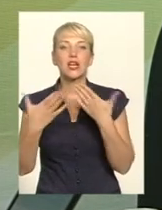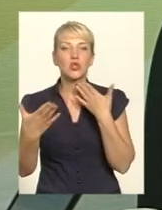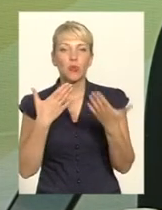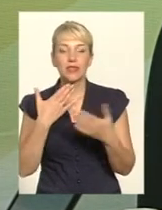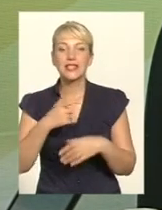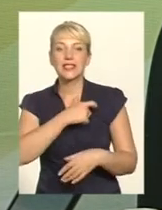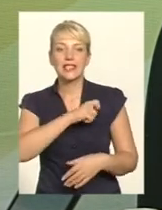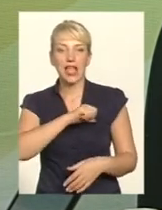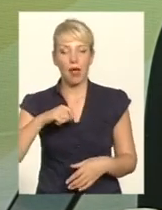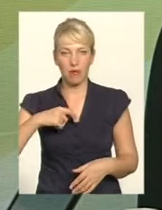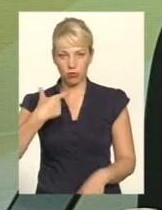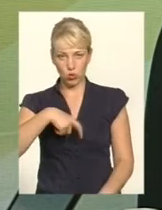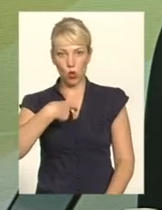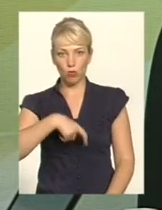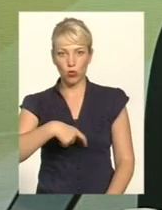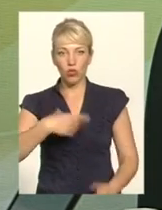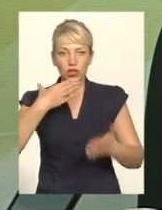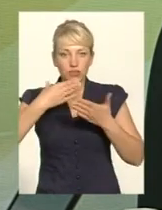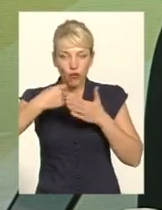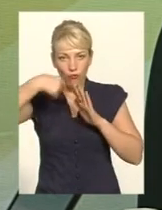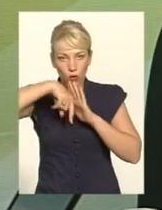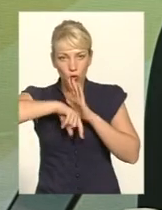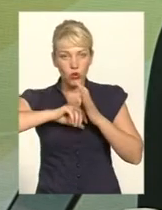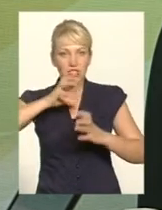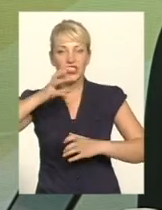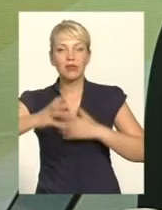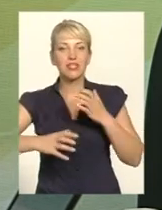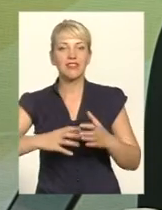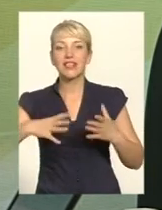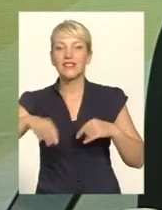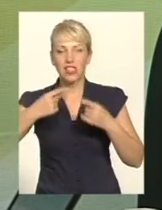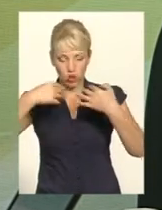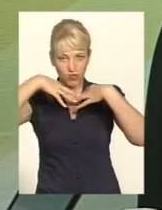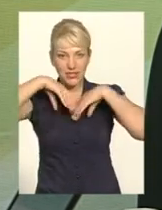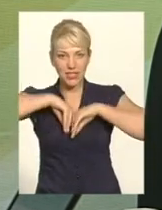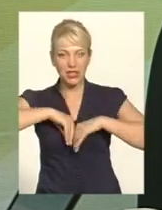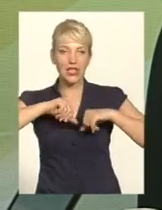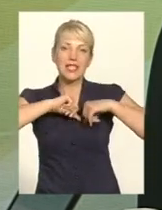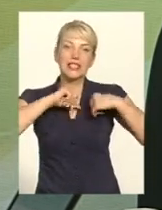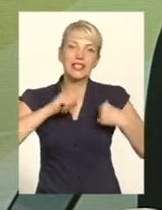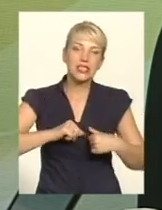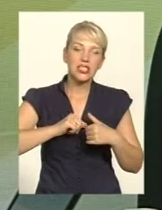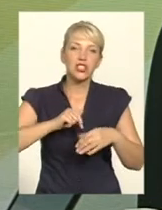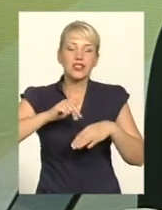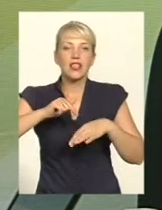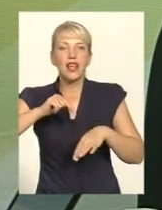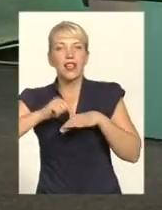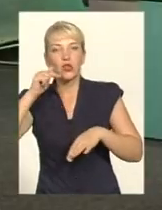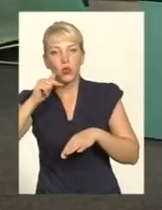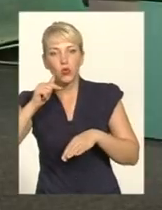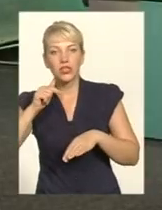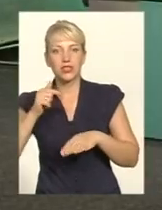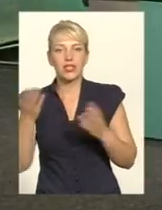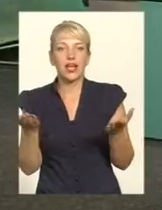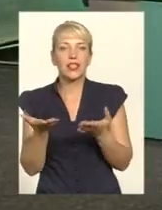самим собою, тобто своїм внутрішнім світом. Все те, що всередині, сердечність, інтуїція,